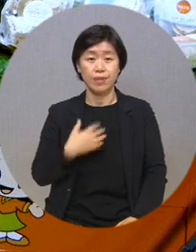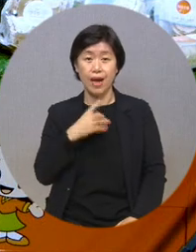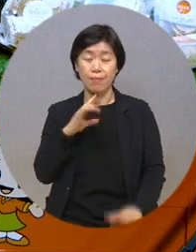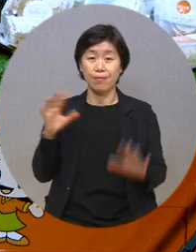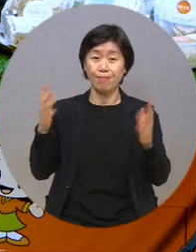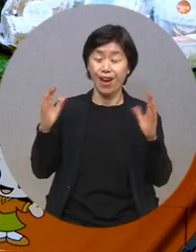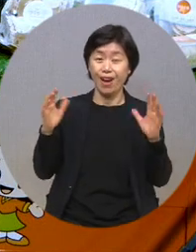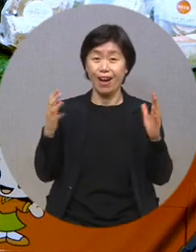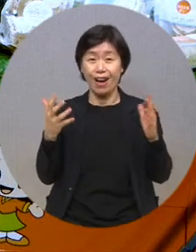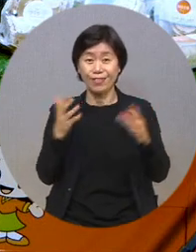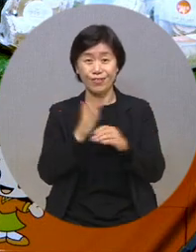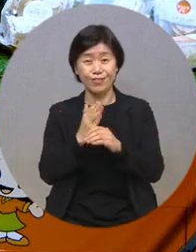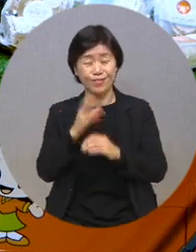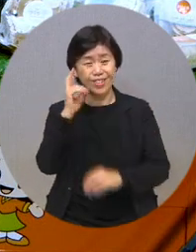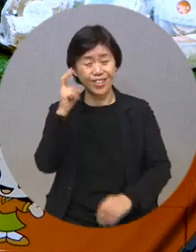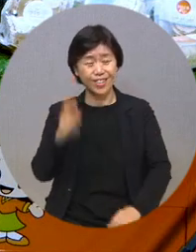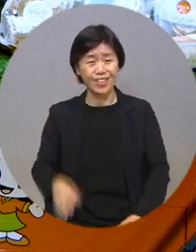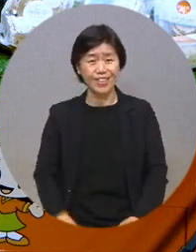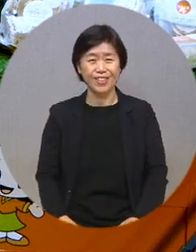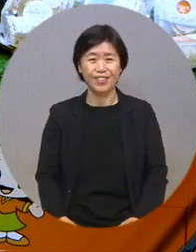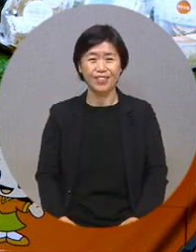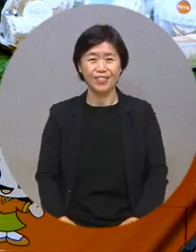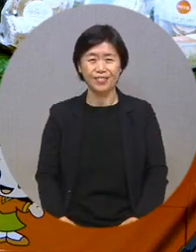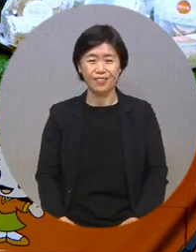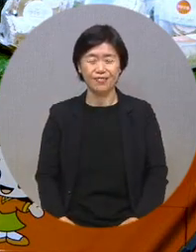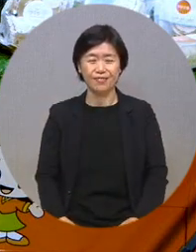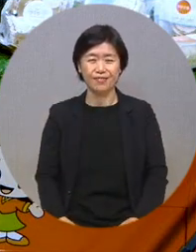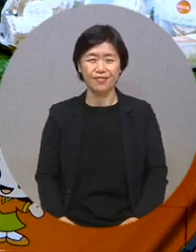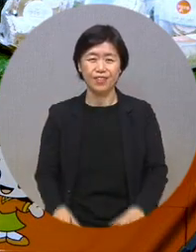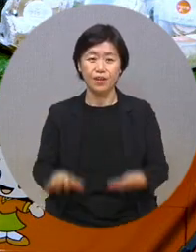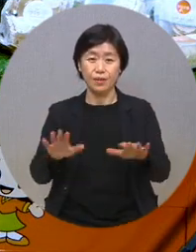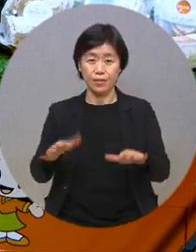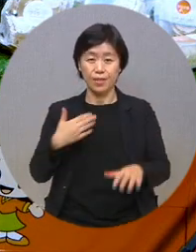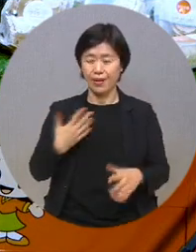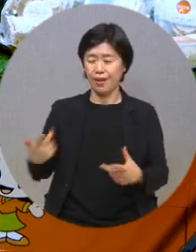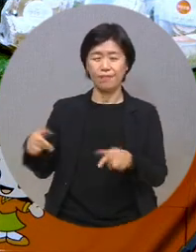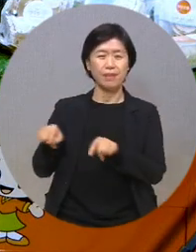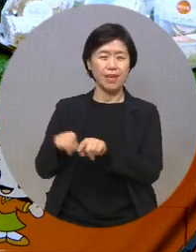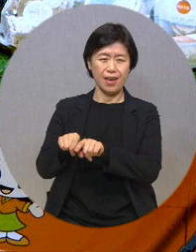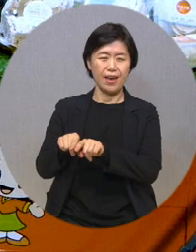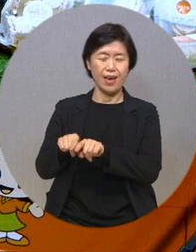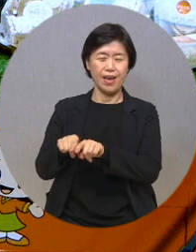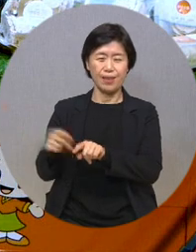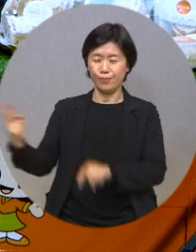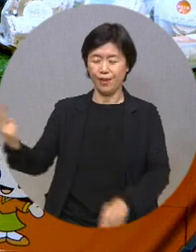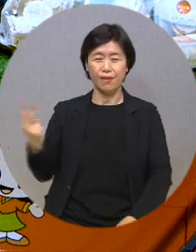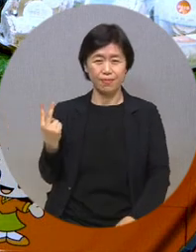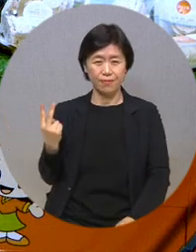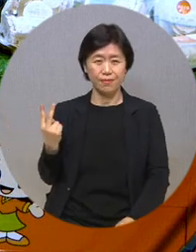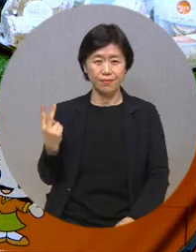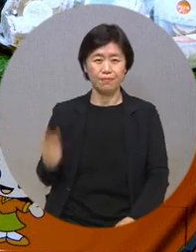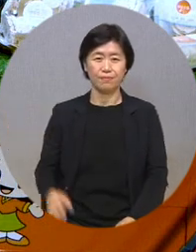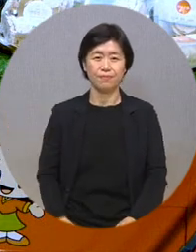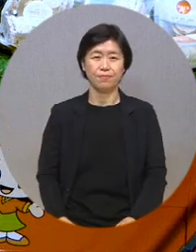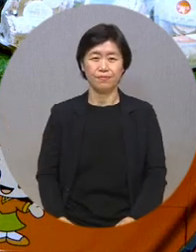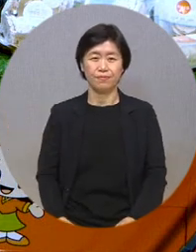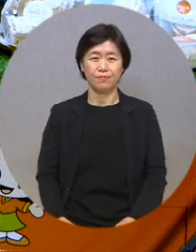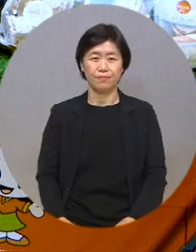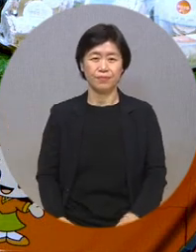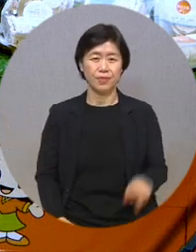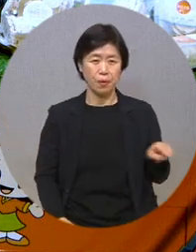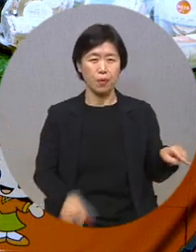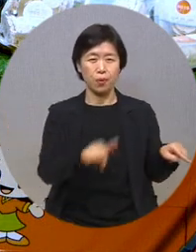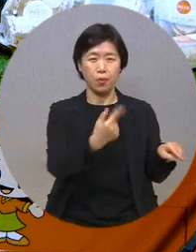치고 있지요. 그래서 오늘 저하고 함께 할 귀한 두 분, 제 짝꿍